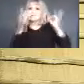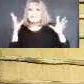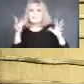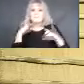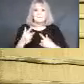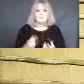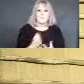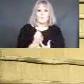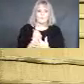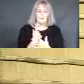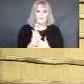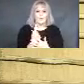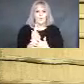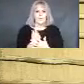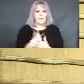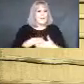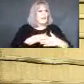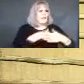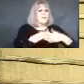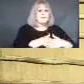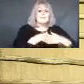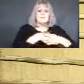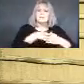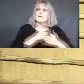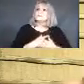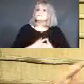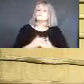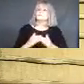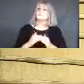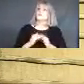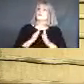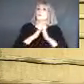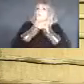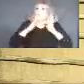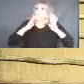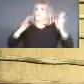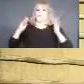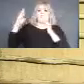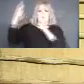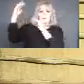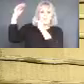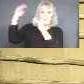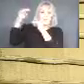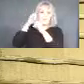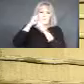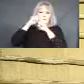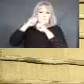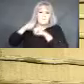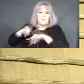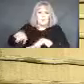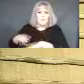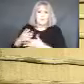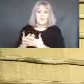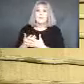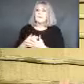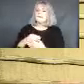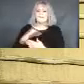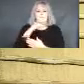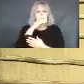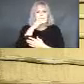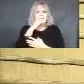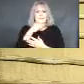begin. Vrienden, als ons die groot hoop verloor, dan gaan ons so makkelijk